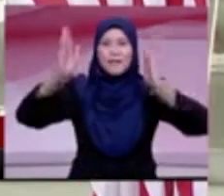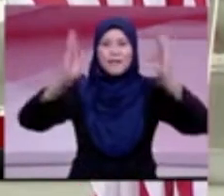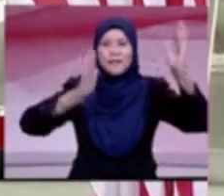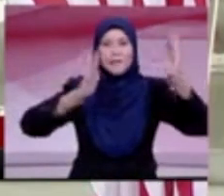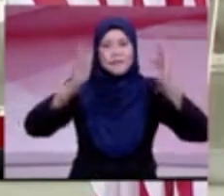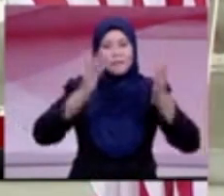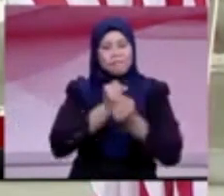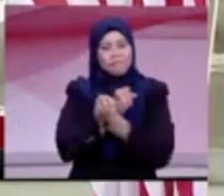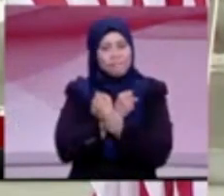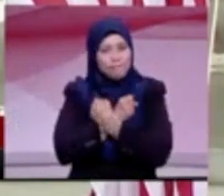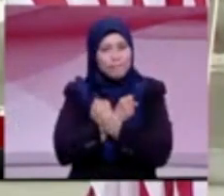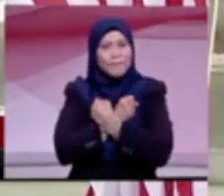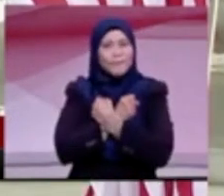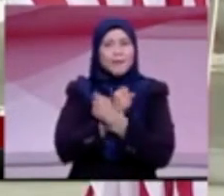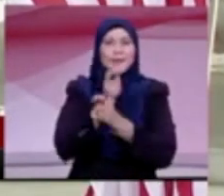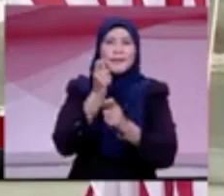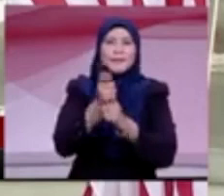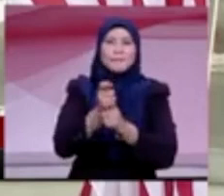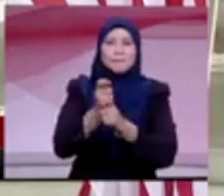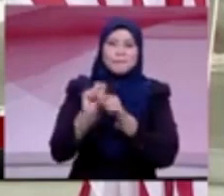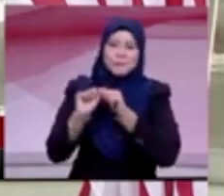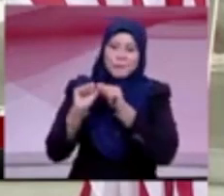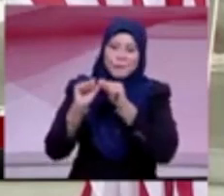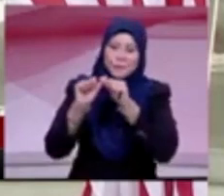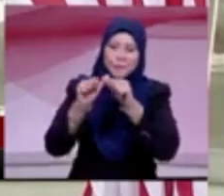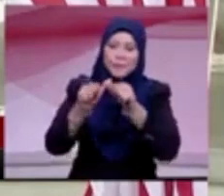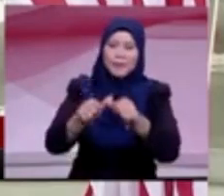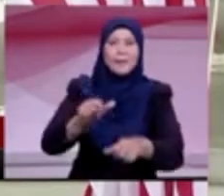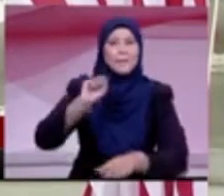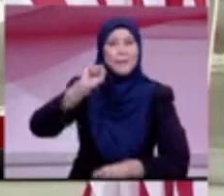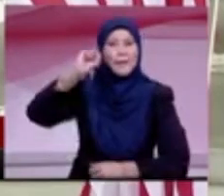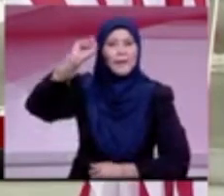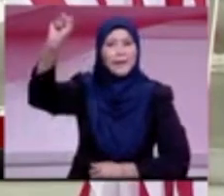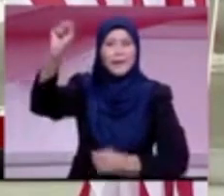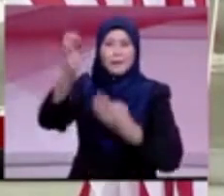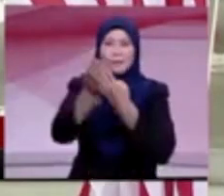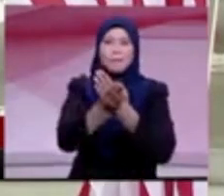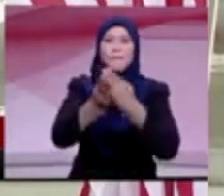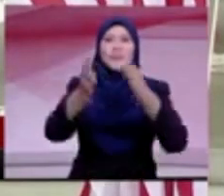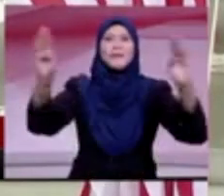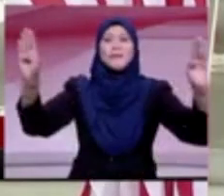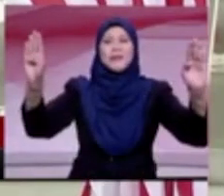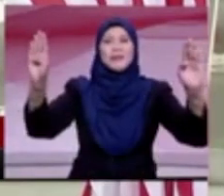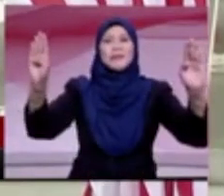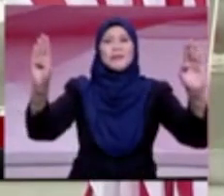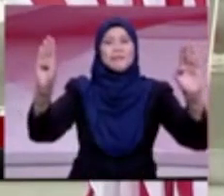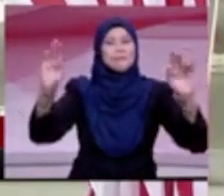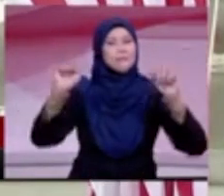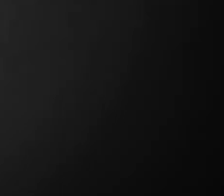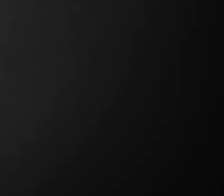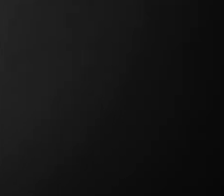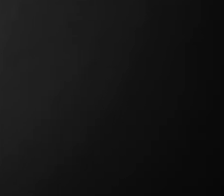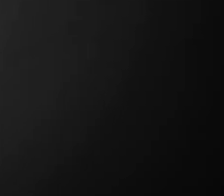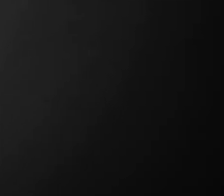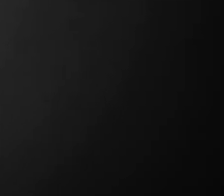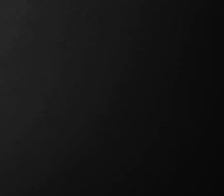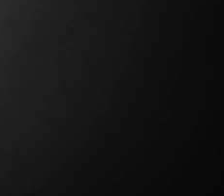yang tercinta ini akan kekal merdeka bebas dan berdaulat selama-lamanya